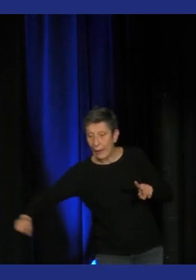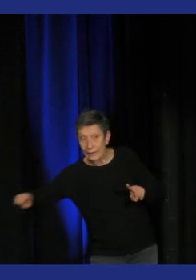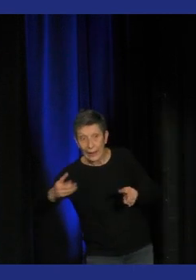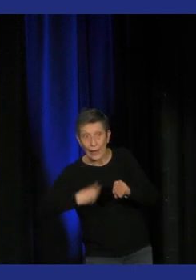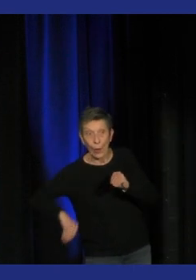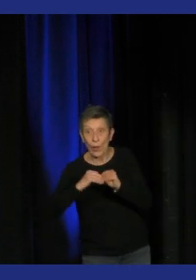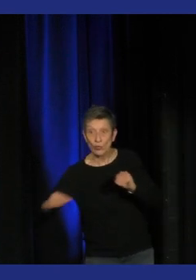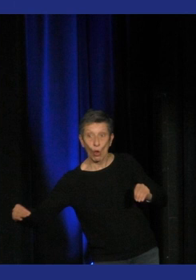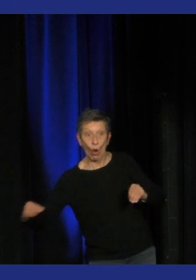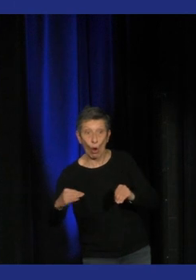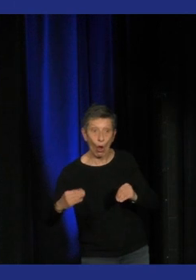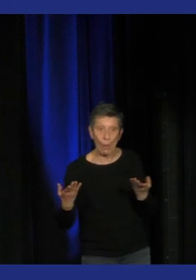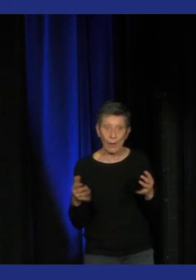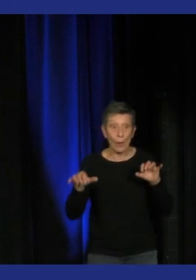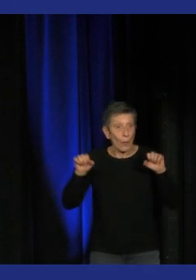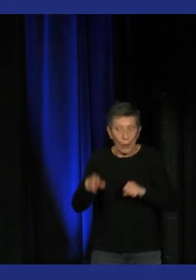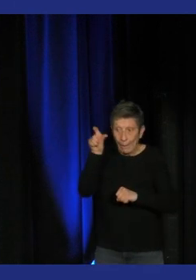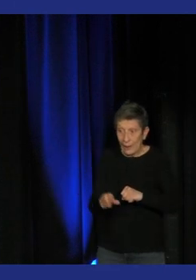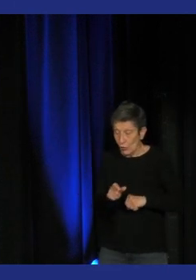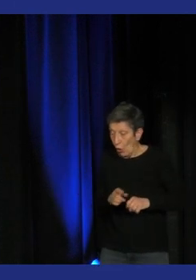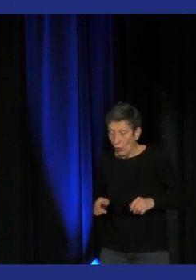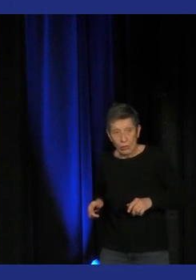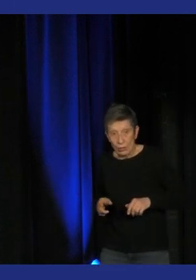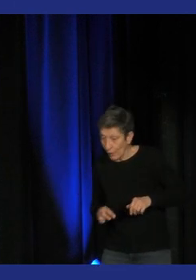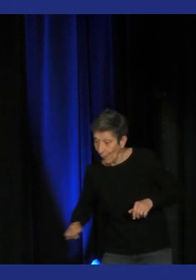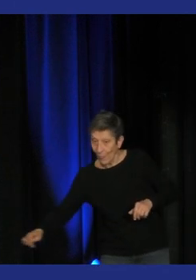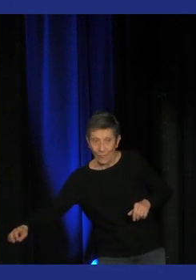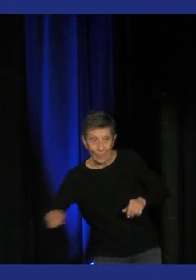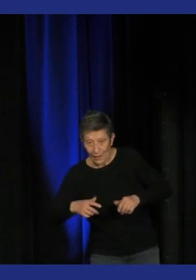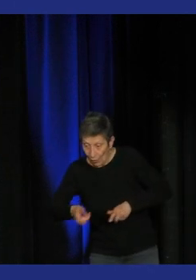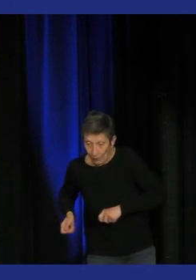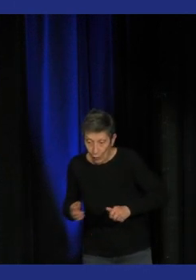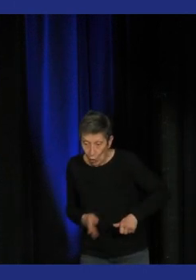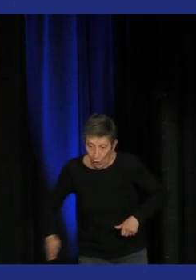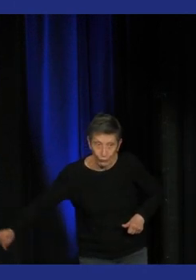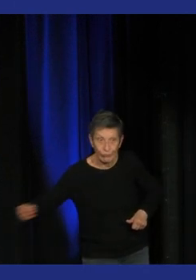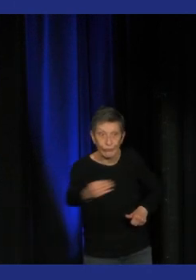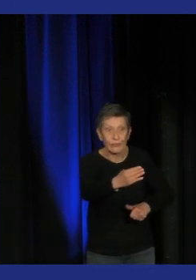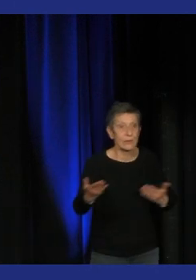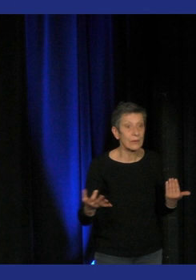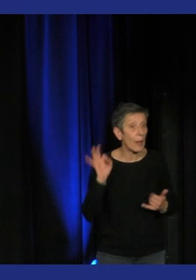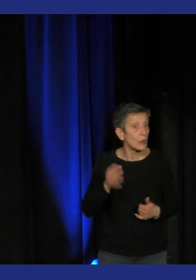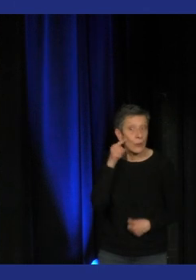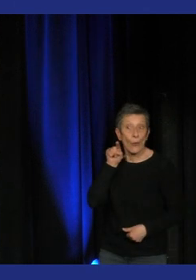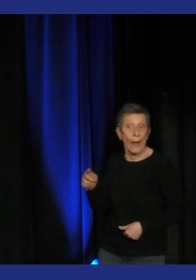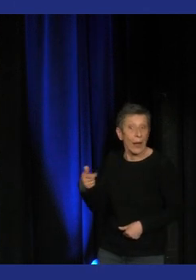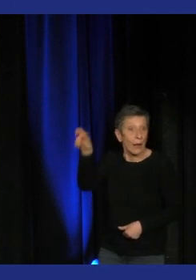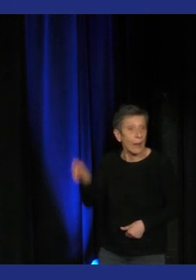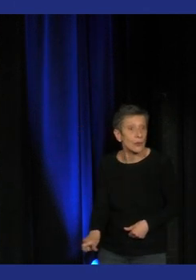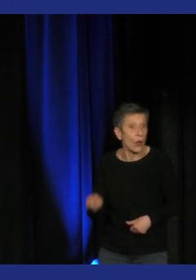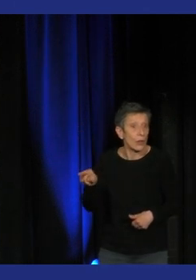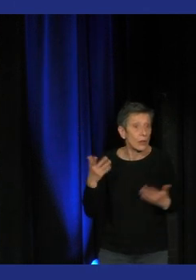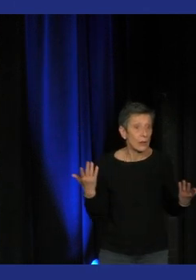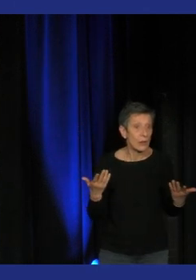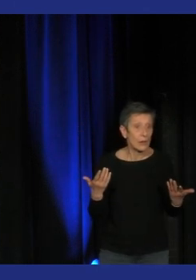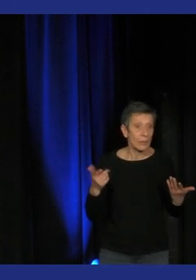une petite rampe qui permettra à la personne de passer les marches. Mais puis, parce que comme c'est pour la personne, on